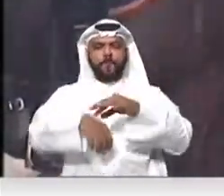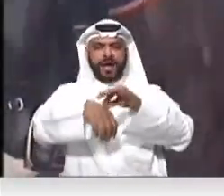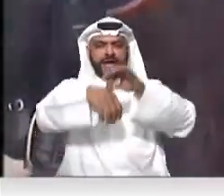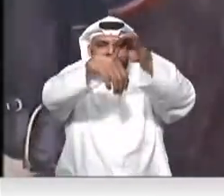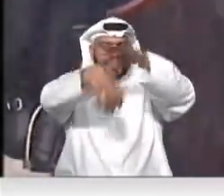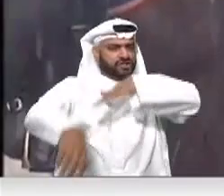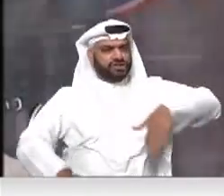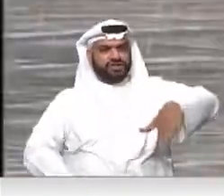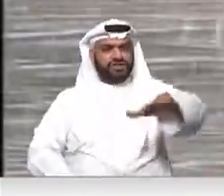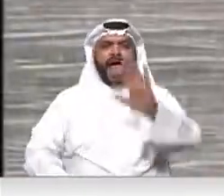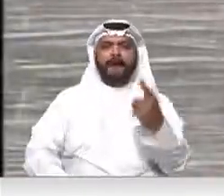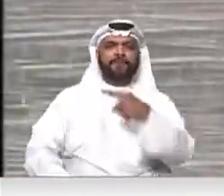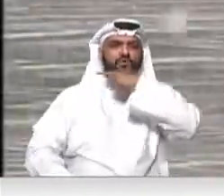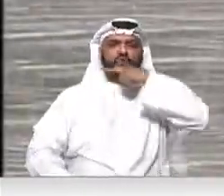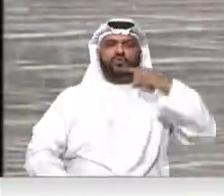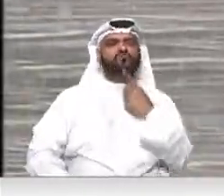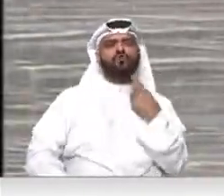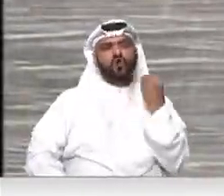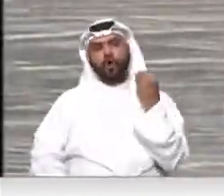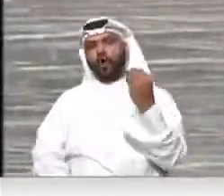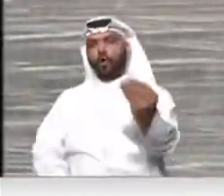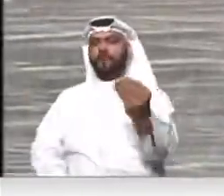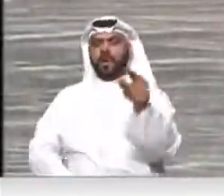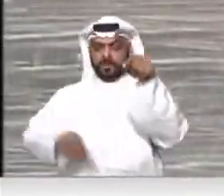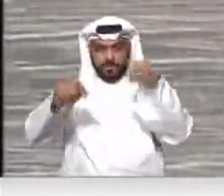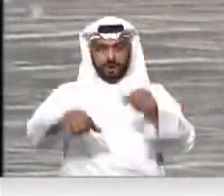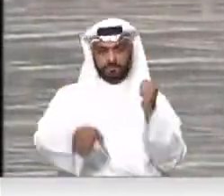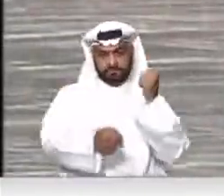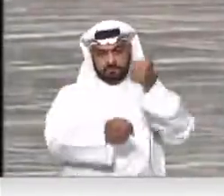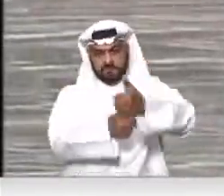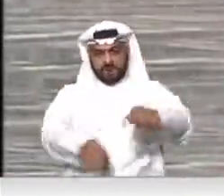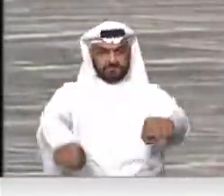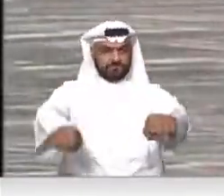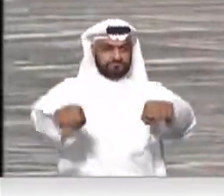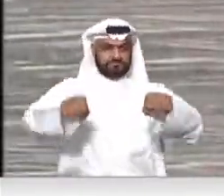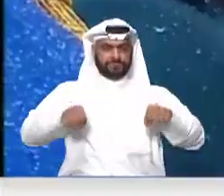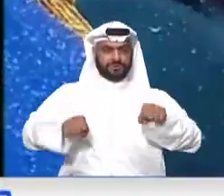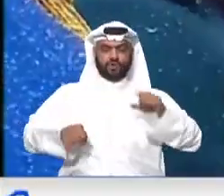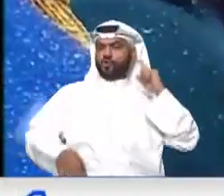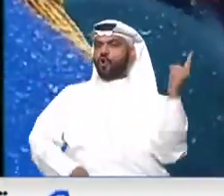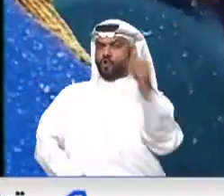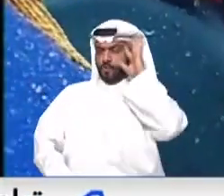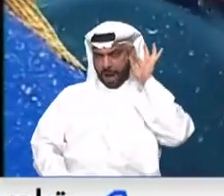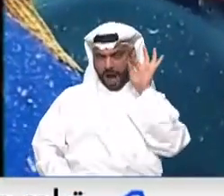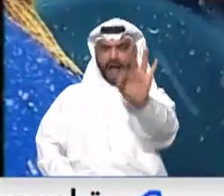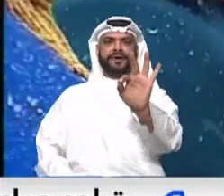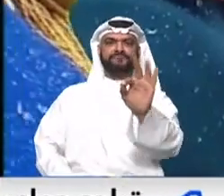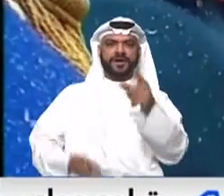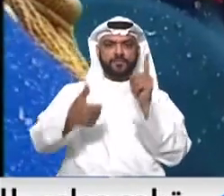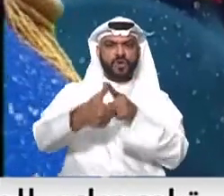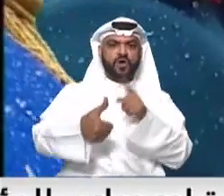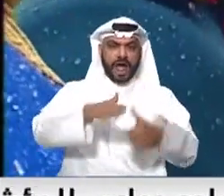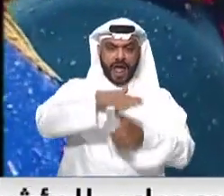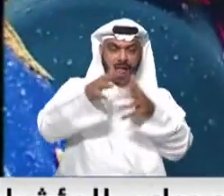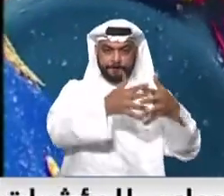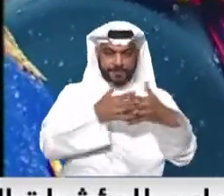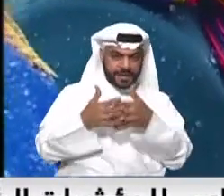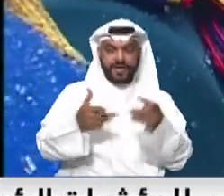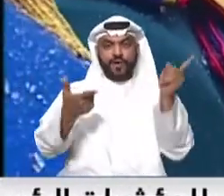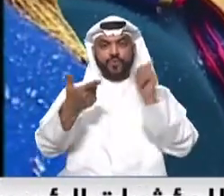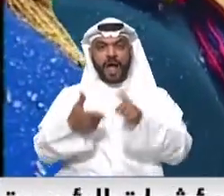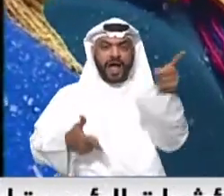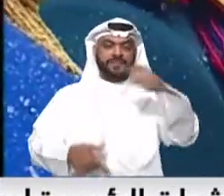المعارضه داخليا وغياب مماثل لقدره خصومه على احداث اختراق كبير ونوعي على